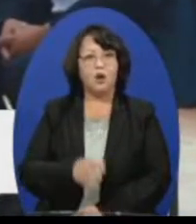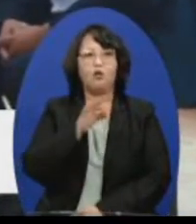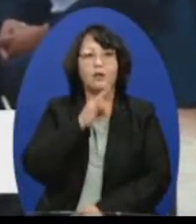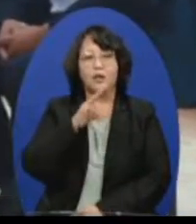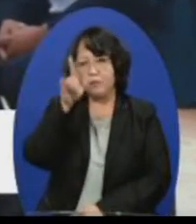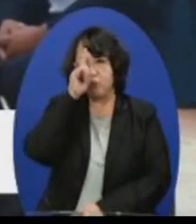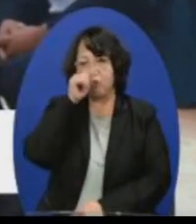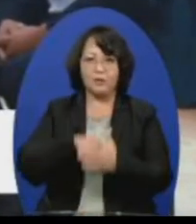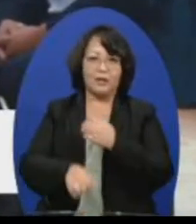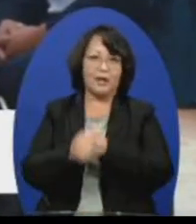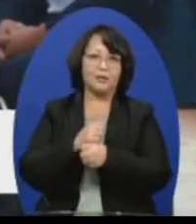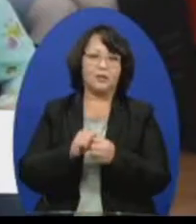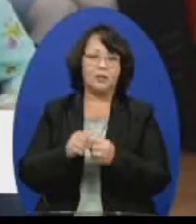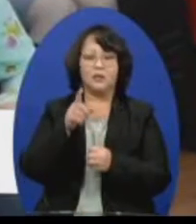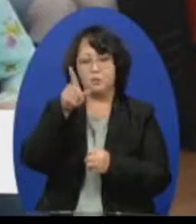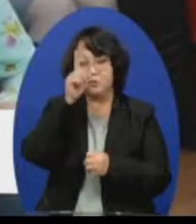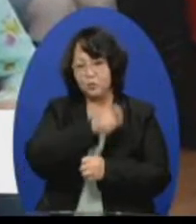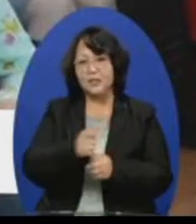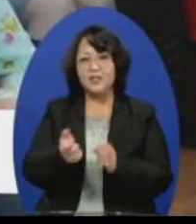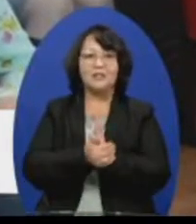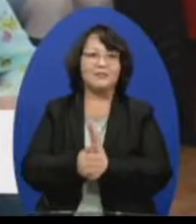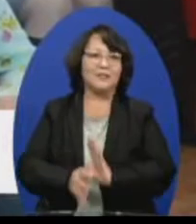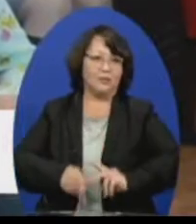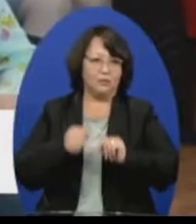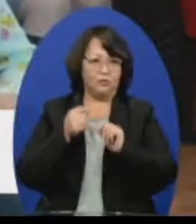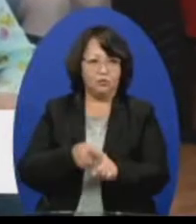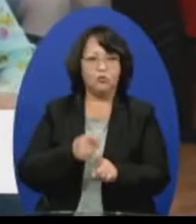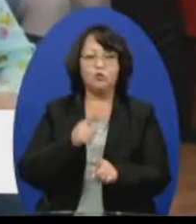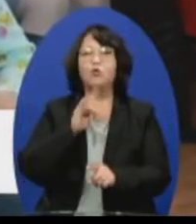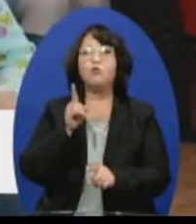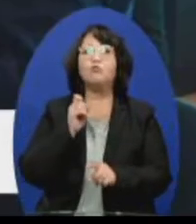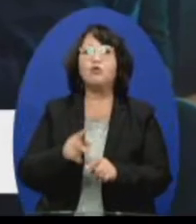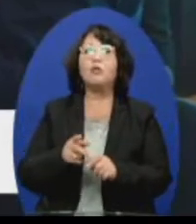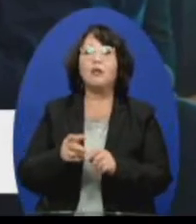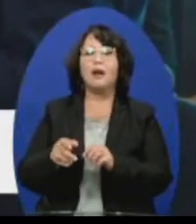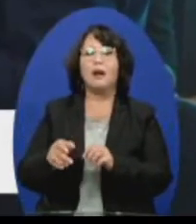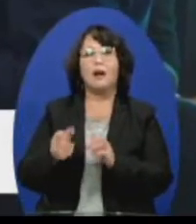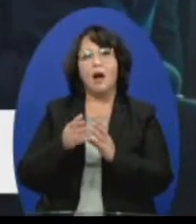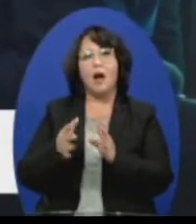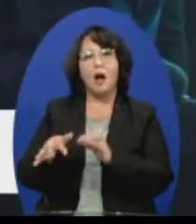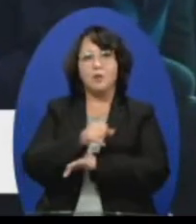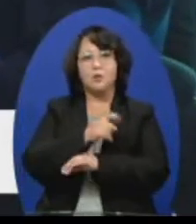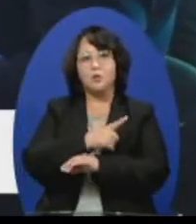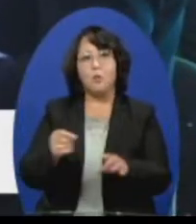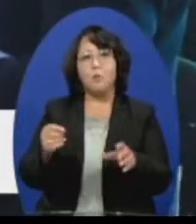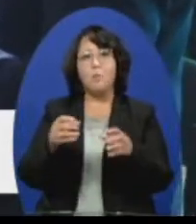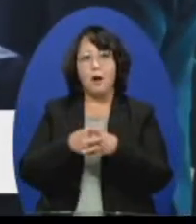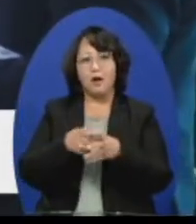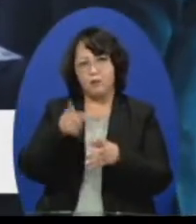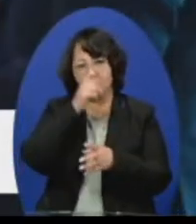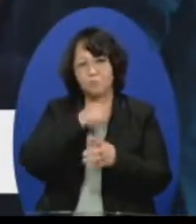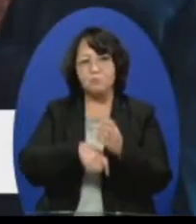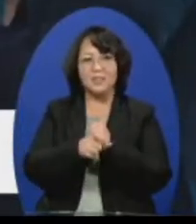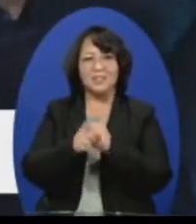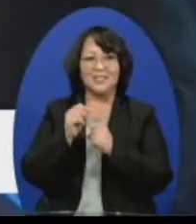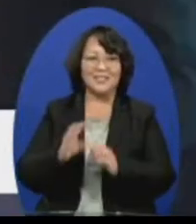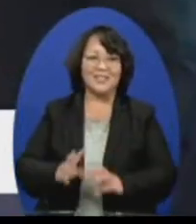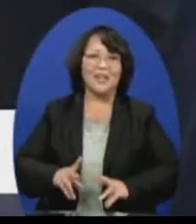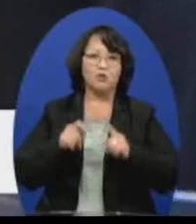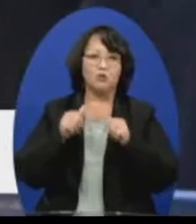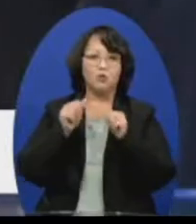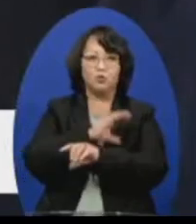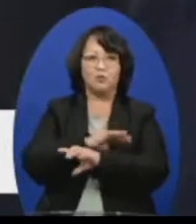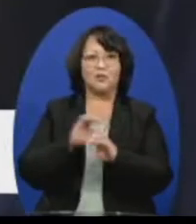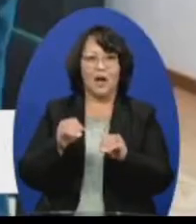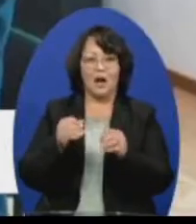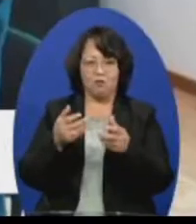Өрхийн эмнэлэгт ажиллаж байгаа эмч нарын чадамжийг сайжруулах чиглэлээр Хөвсгөл аймагт 100 орчим багийн эмч нарыг мэрэгжил дээшлүүлэх сургалтанд хамруулжээ.